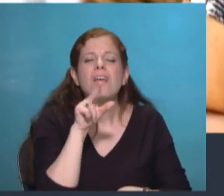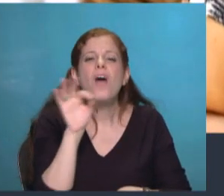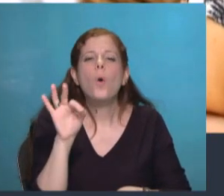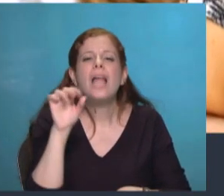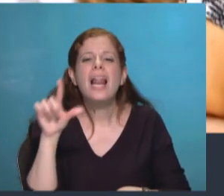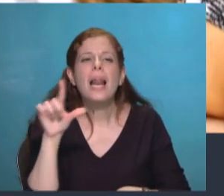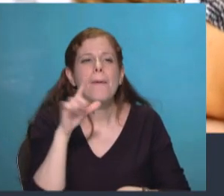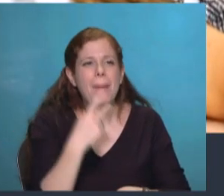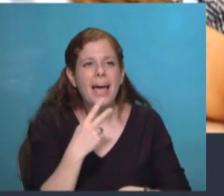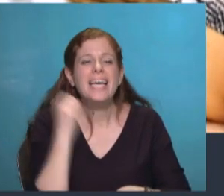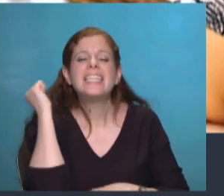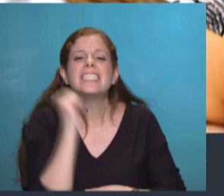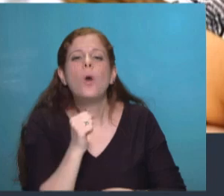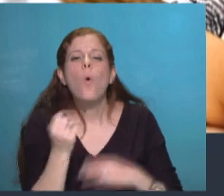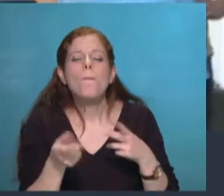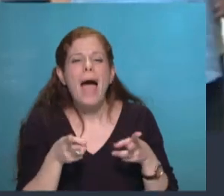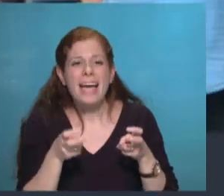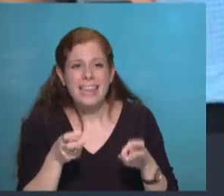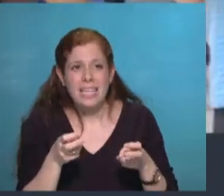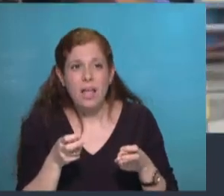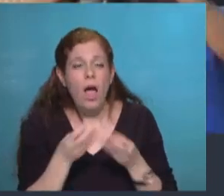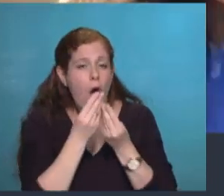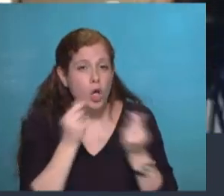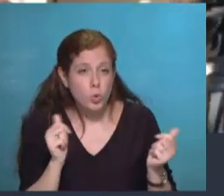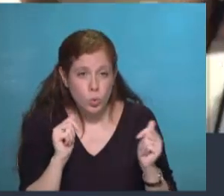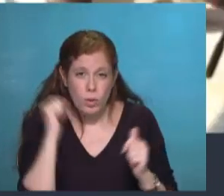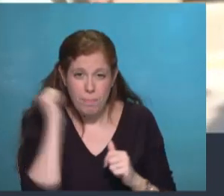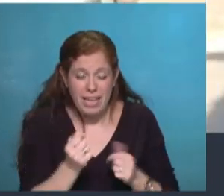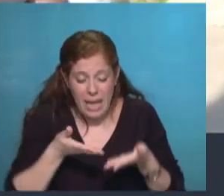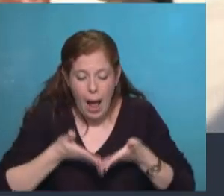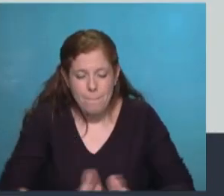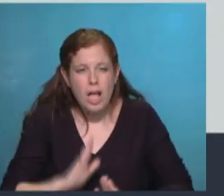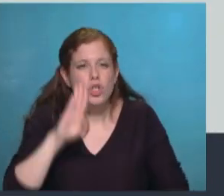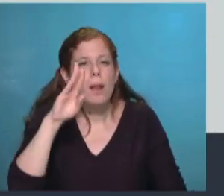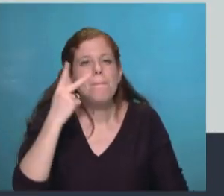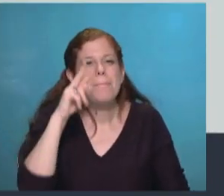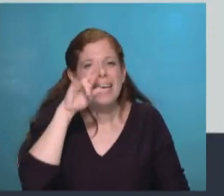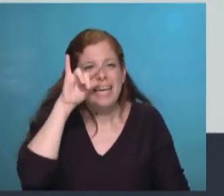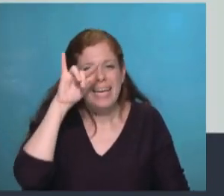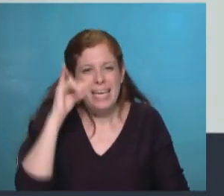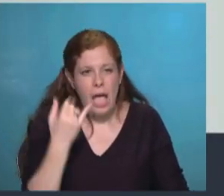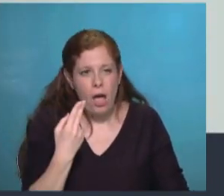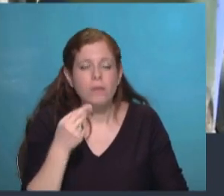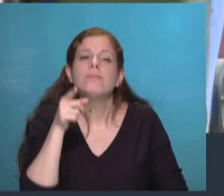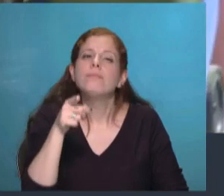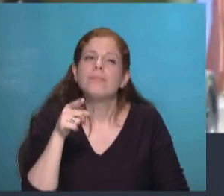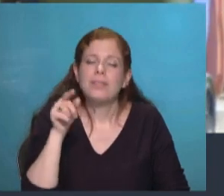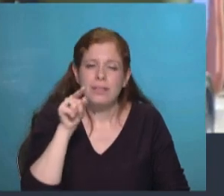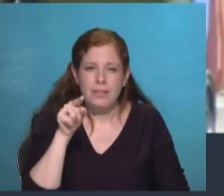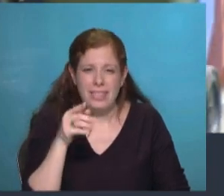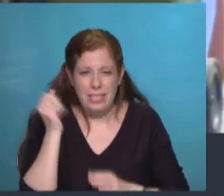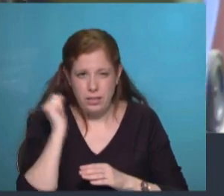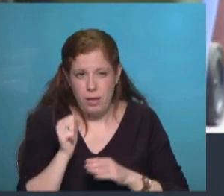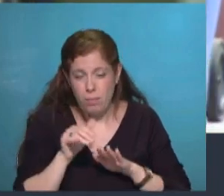פרג נרצחו בארגנטינה, החשוד ברצח, בנה של פרחיה. דיאנה אבו קטיפן מלוד נרצחה יום